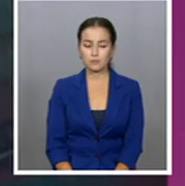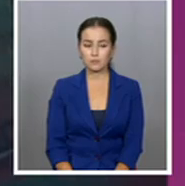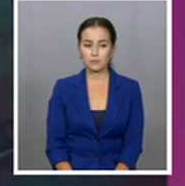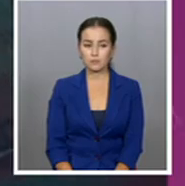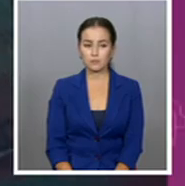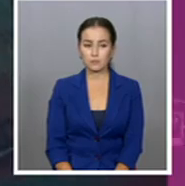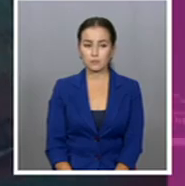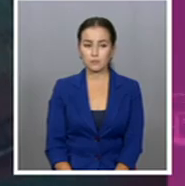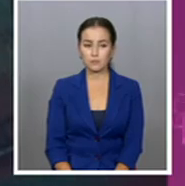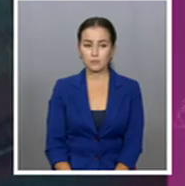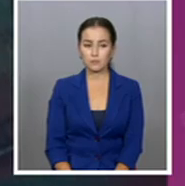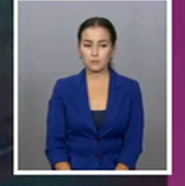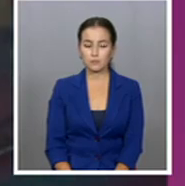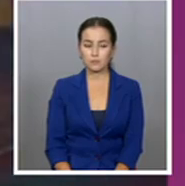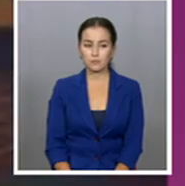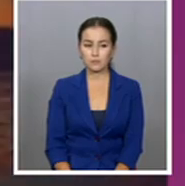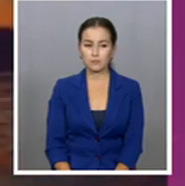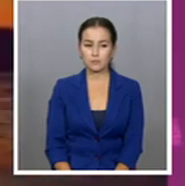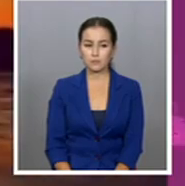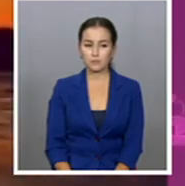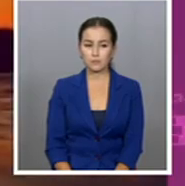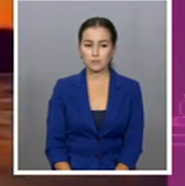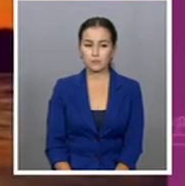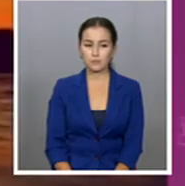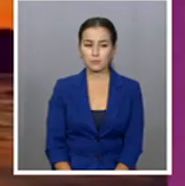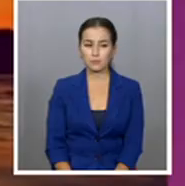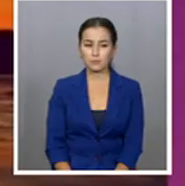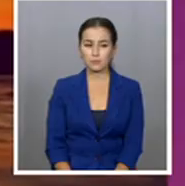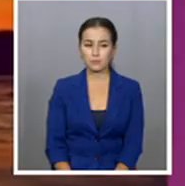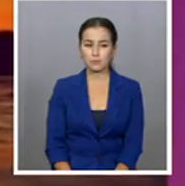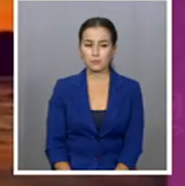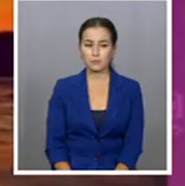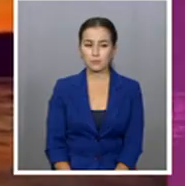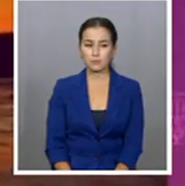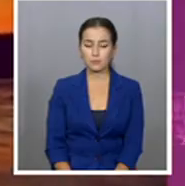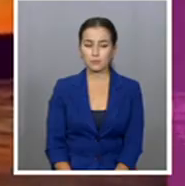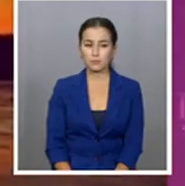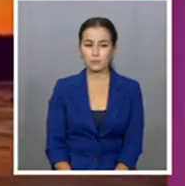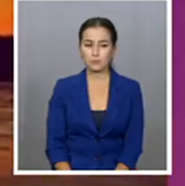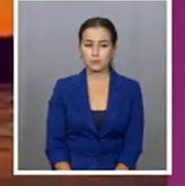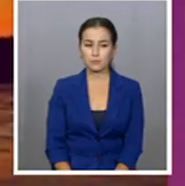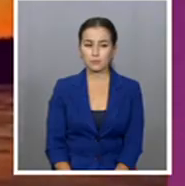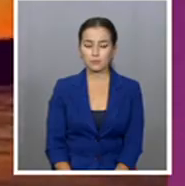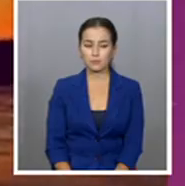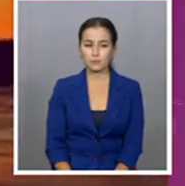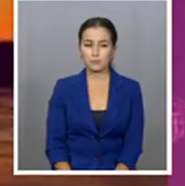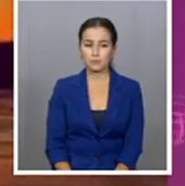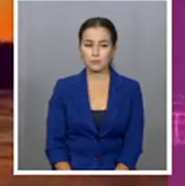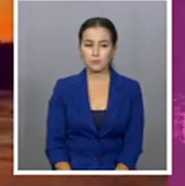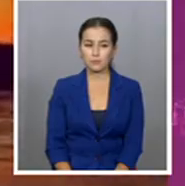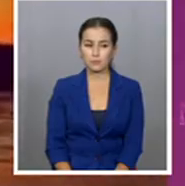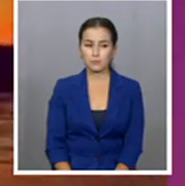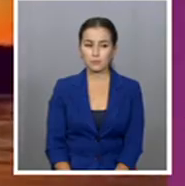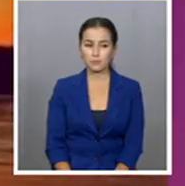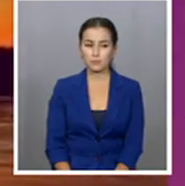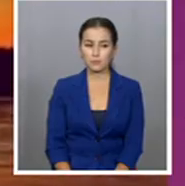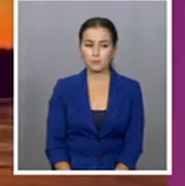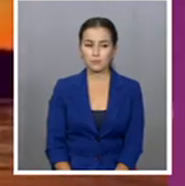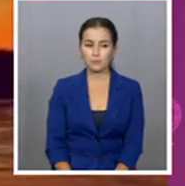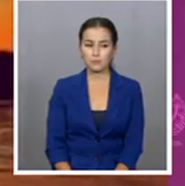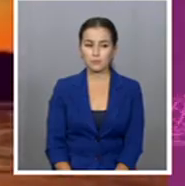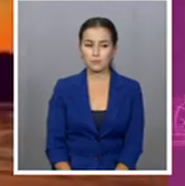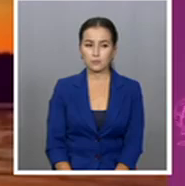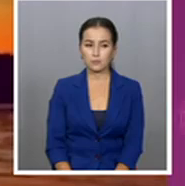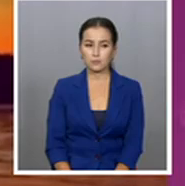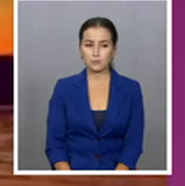керек. Ішкі сырды мысал етіп, біраз ғана жырлайын. Сурет теуге тауға кетіп, сурет